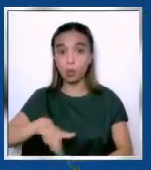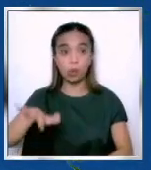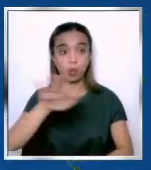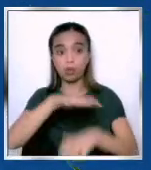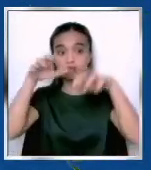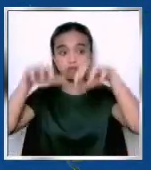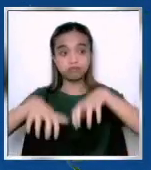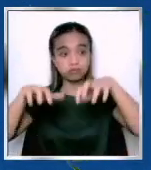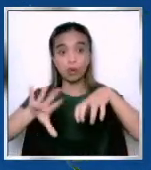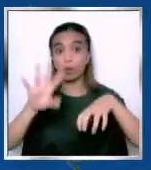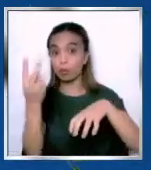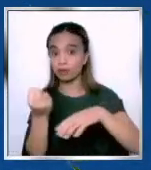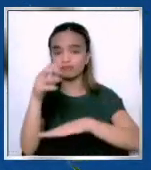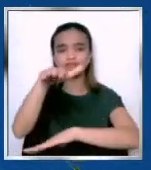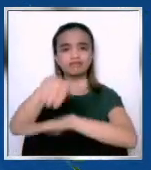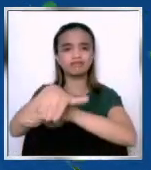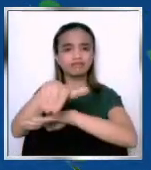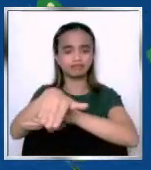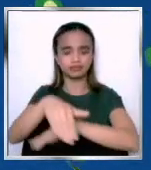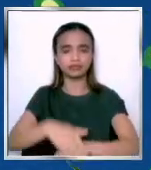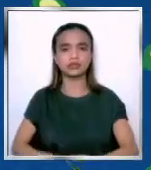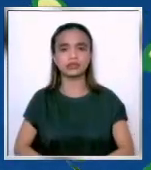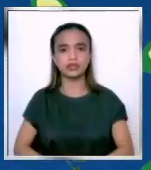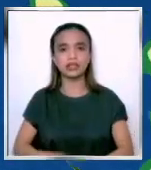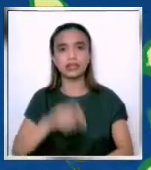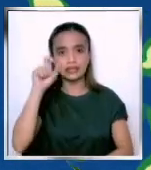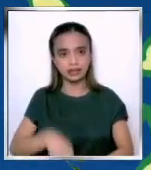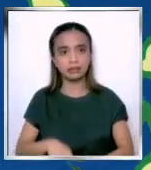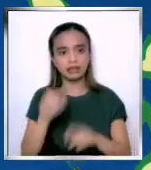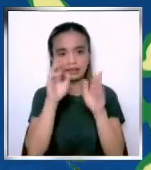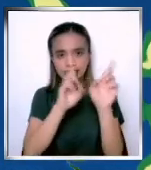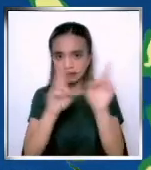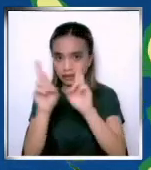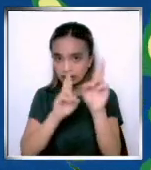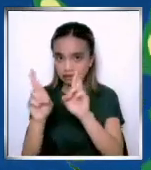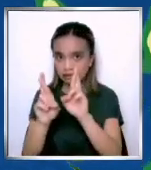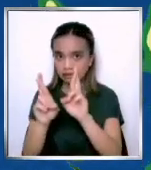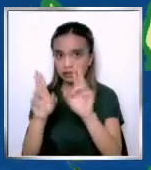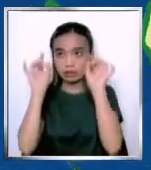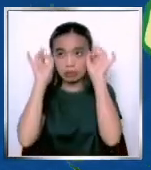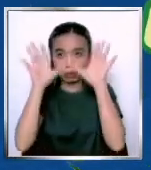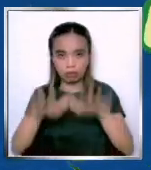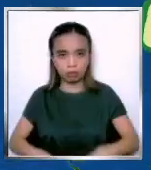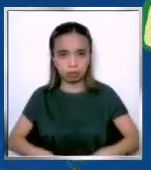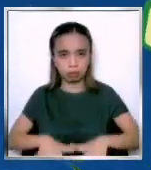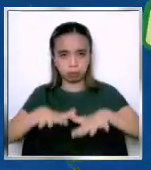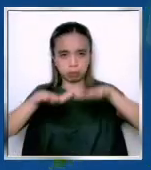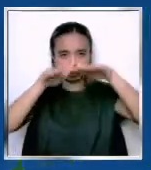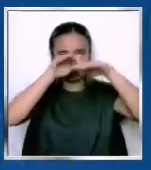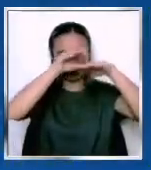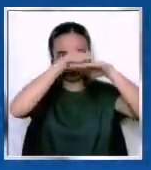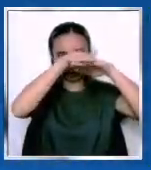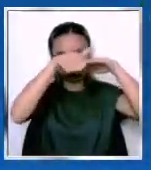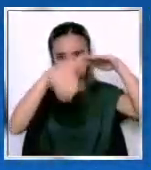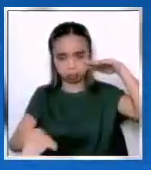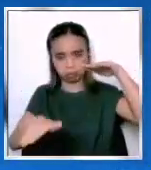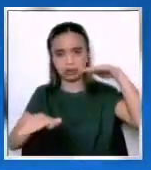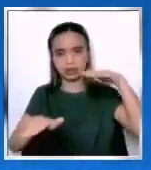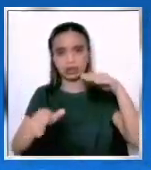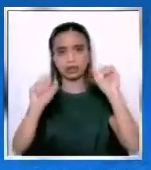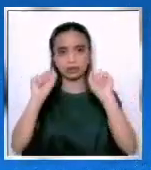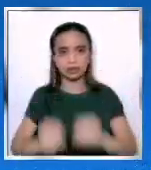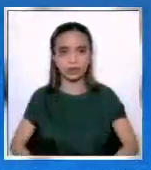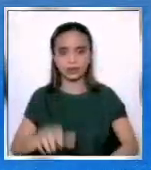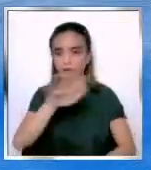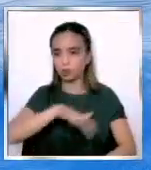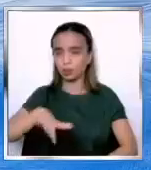hapon. Maging handa po sa banta ng baha o pagguho ng lupa. Posible rin ang ulan sa iba pang bahagi ng bansa dahil naman